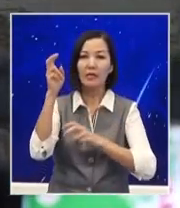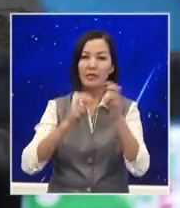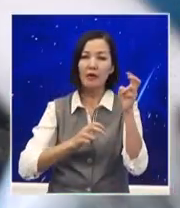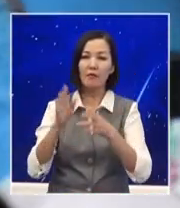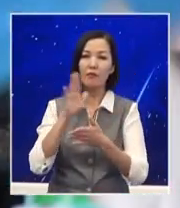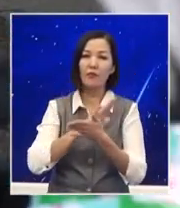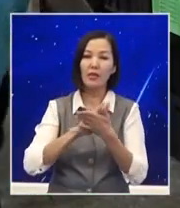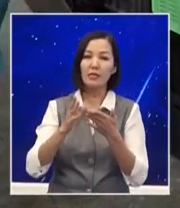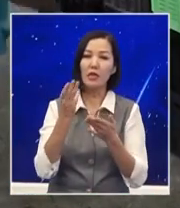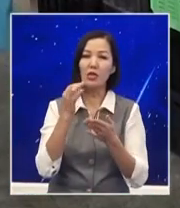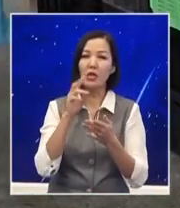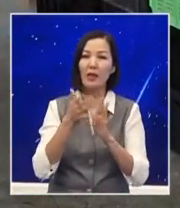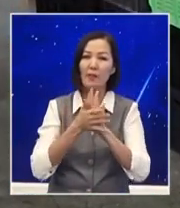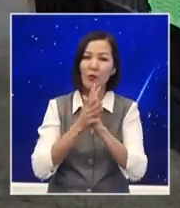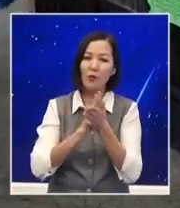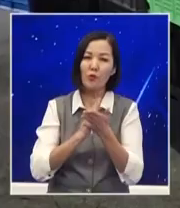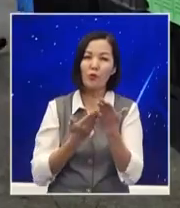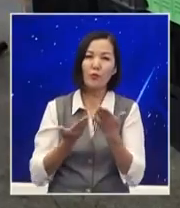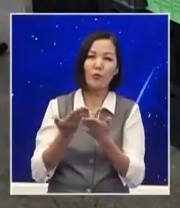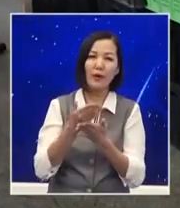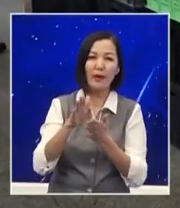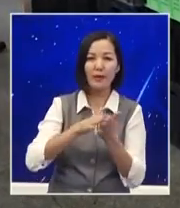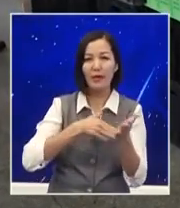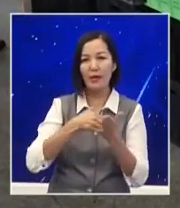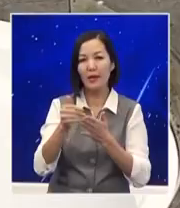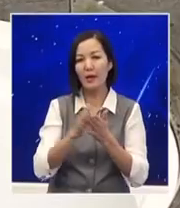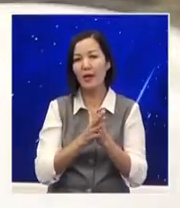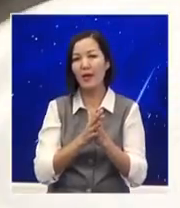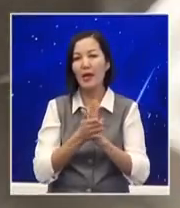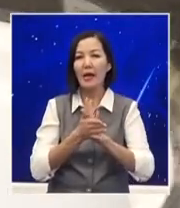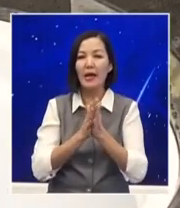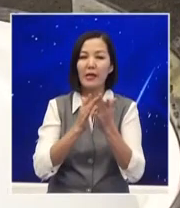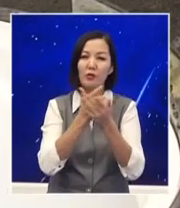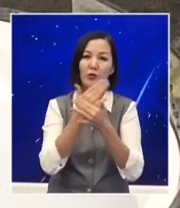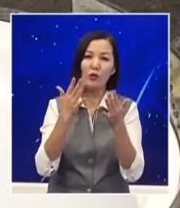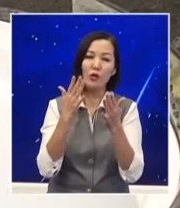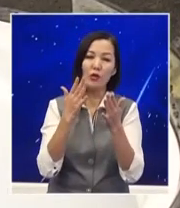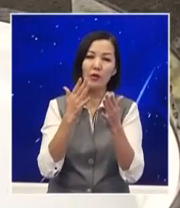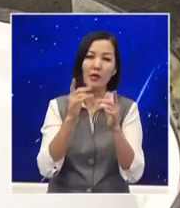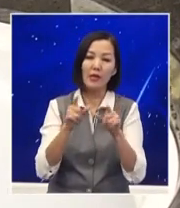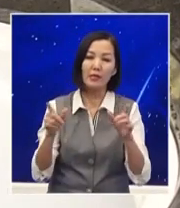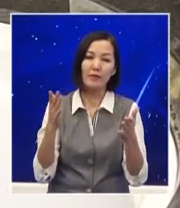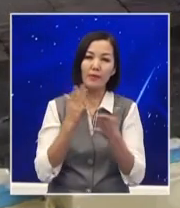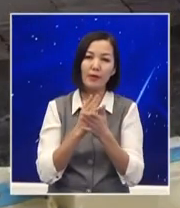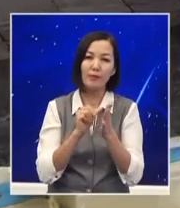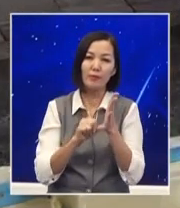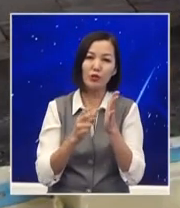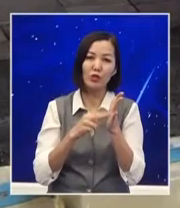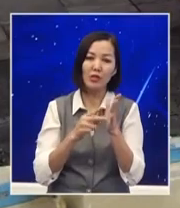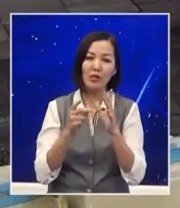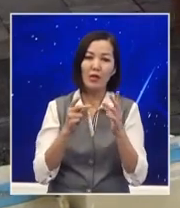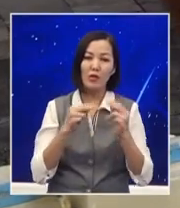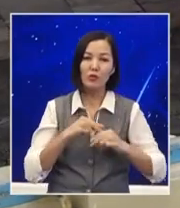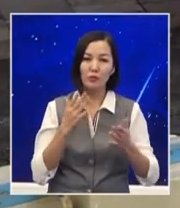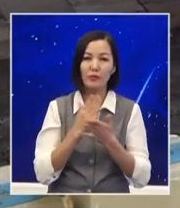сүт, шалап, құрт, сарымай, қаймақ, айран мен ірімшіктің 7 түрін өндіреді. Оған жауапты 67 жұмысшы бар. Мәселен, Гүлмира Ешмұхамбетова